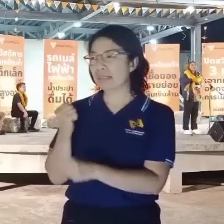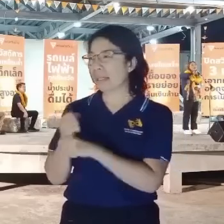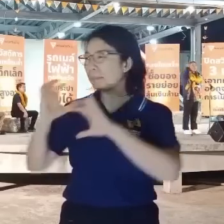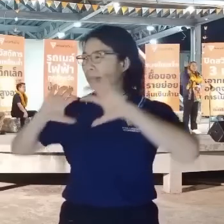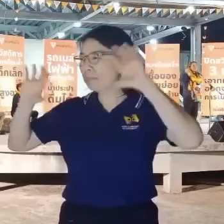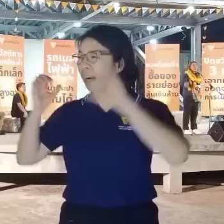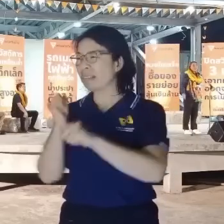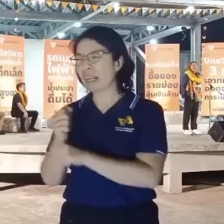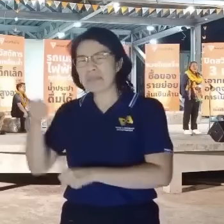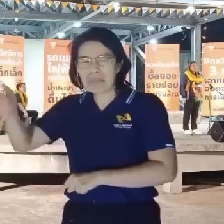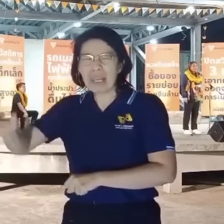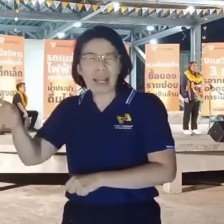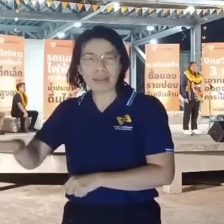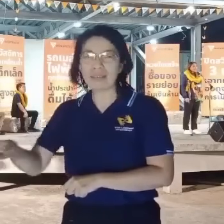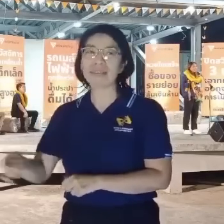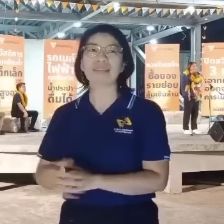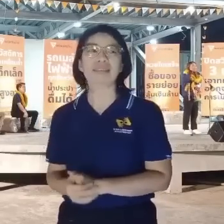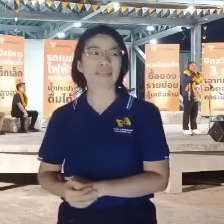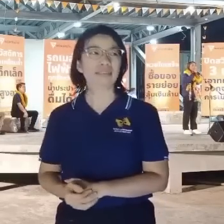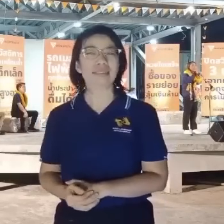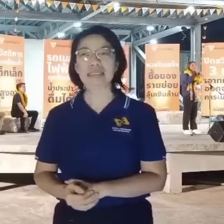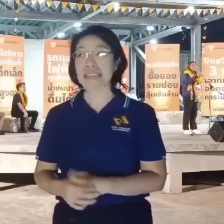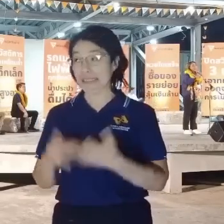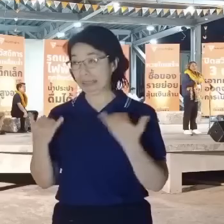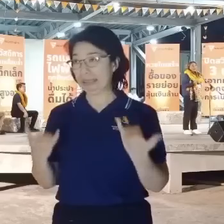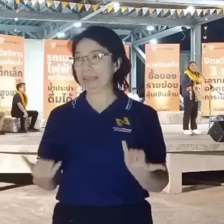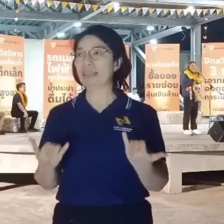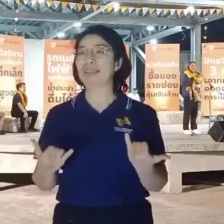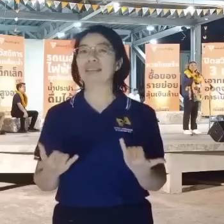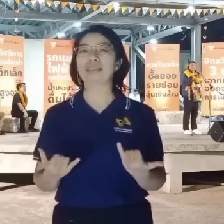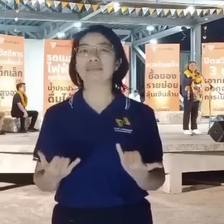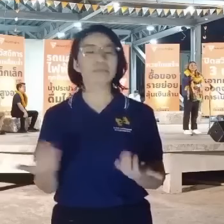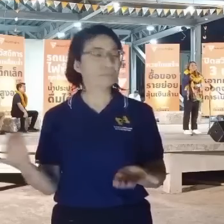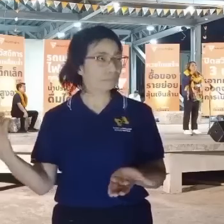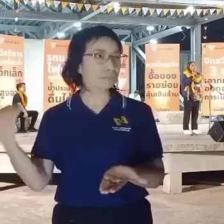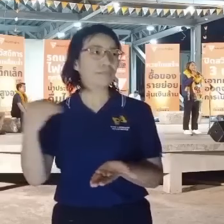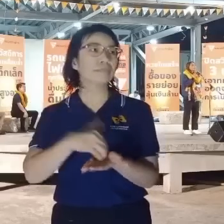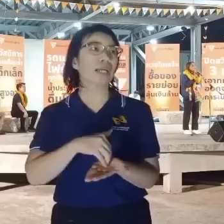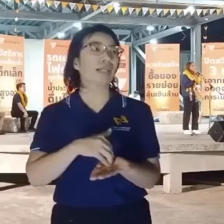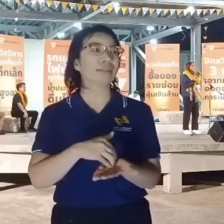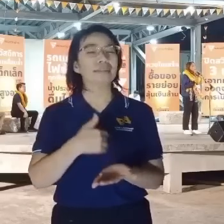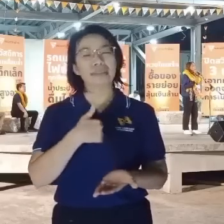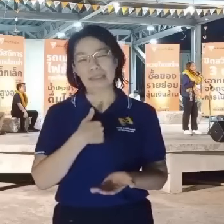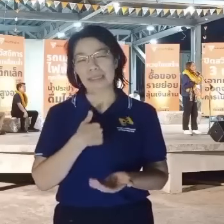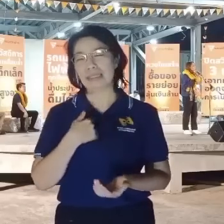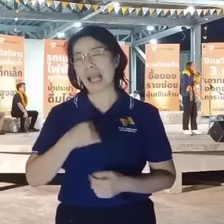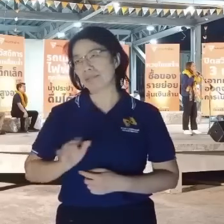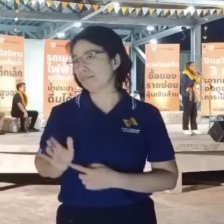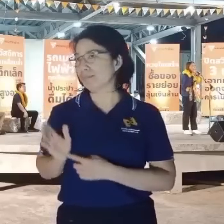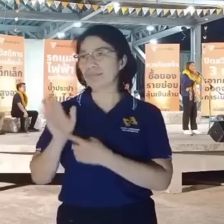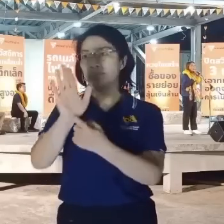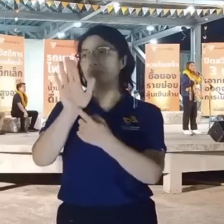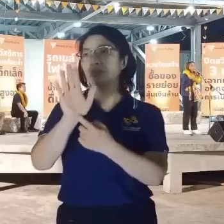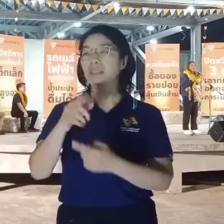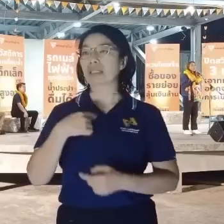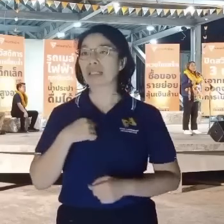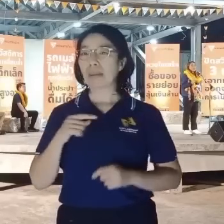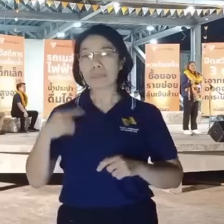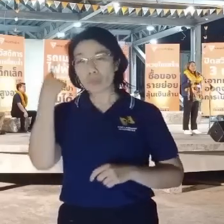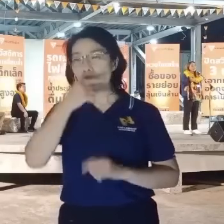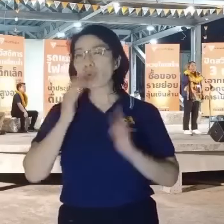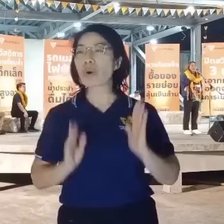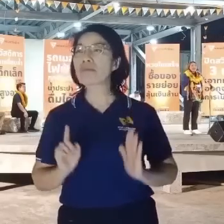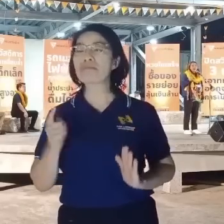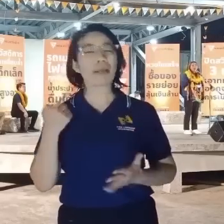าก่อนมันทำไม่ได้หรอกครั้งนี้จะเป็นอีกครั้งที่เราจะพิสูจน์ว่าถึงเราจะหน้า